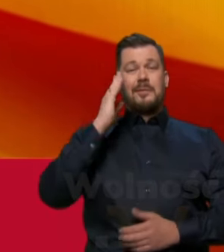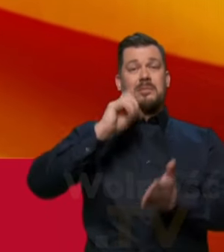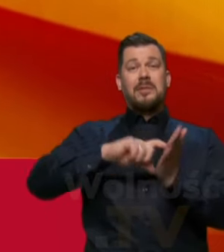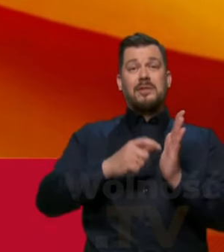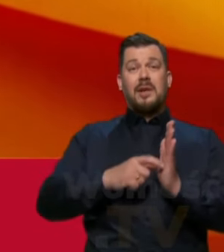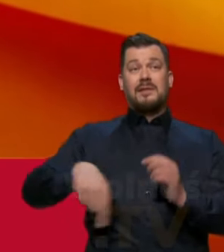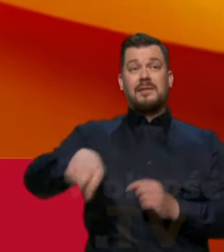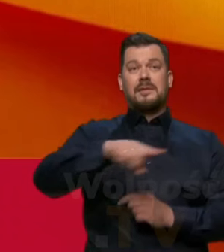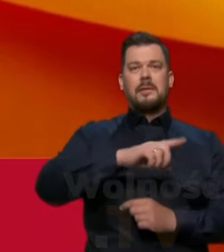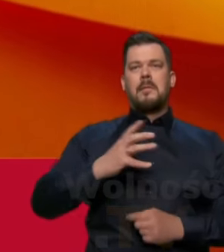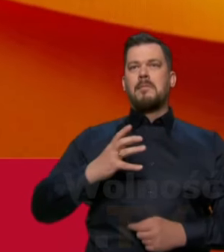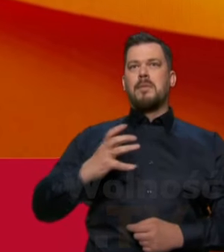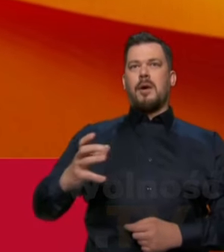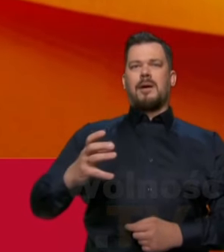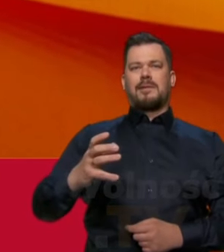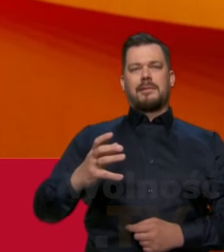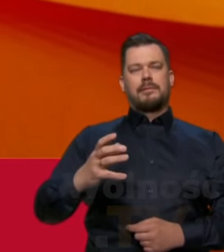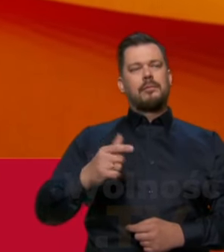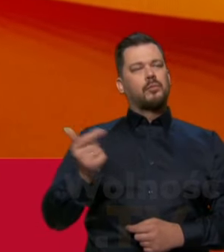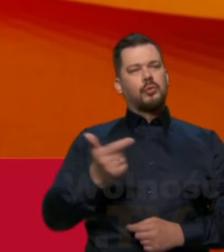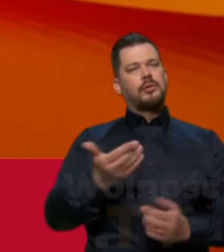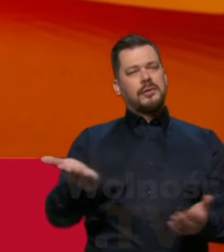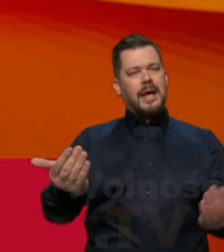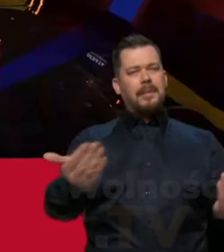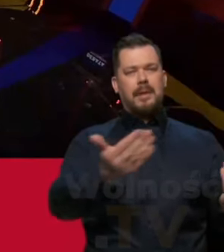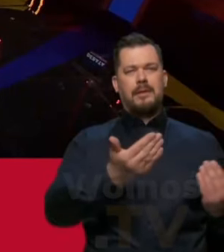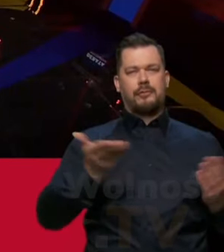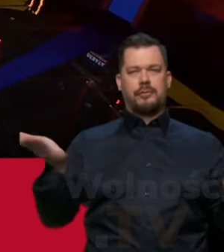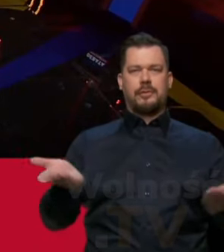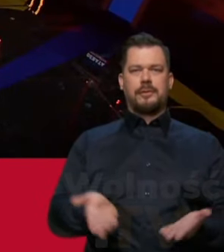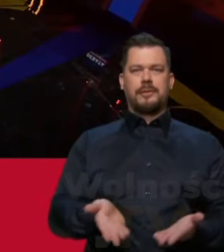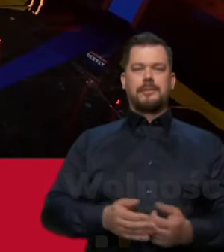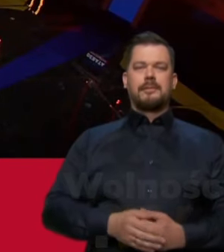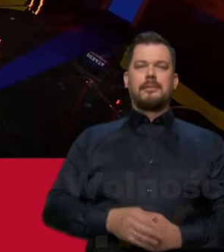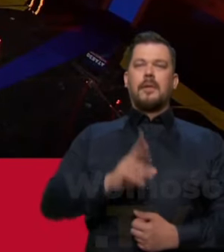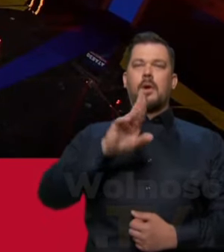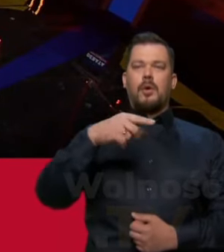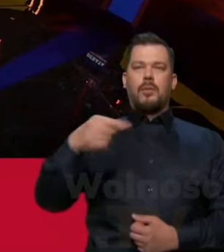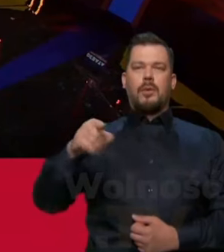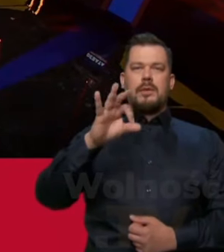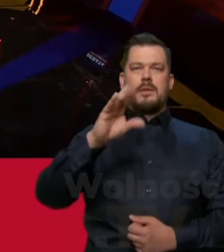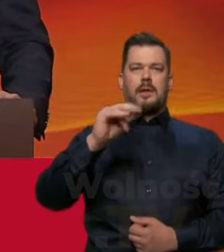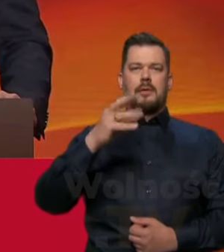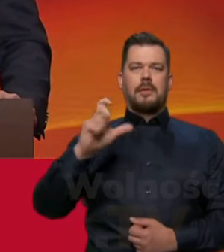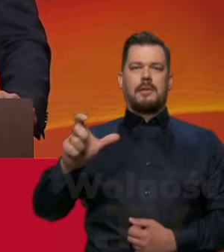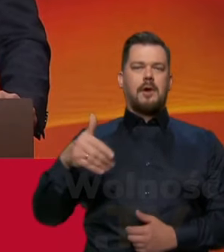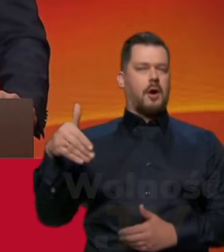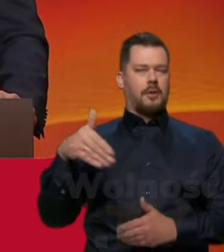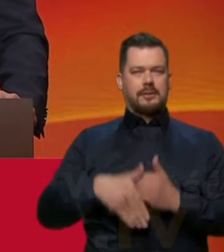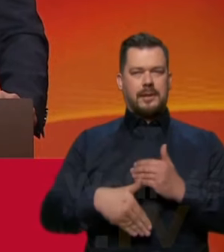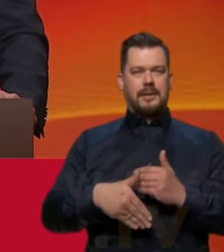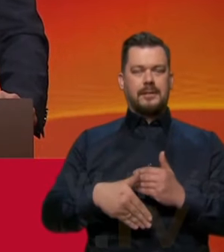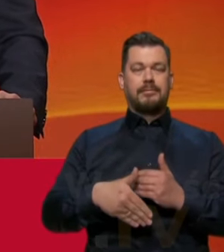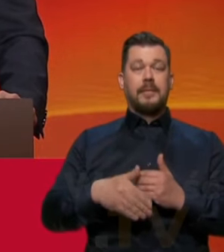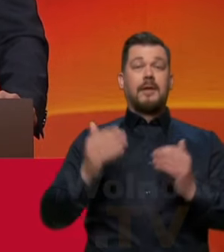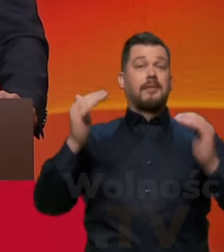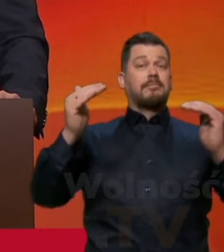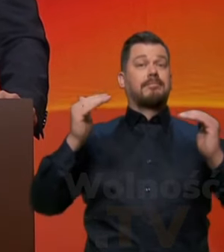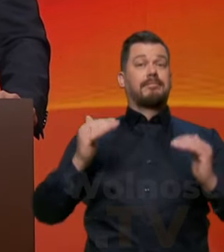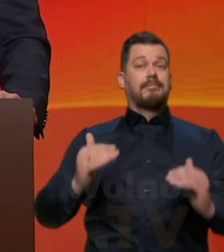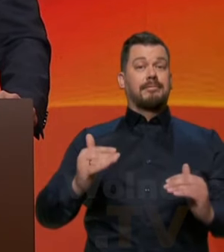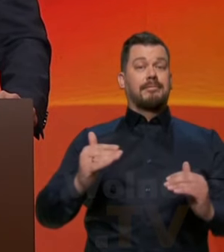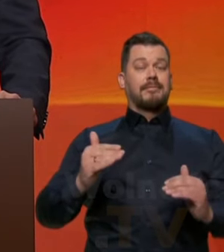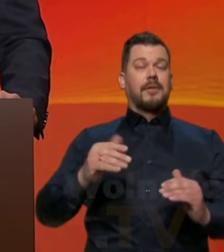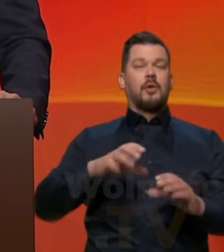mieszkańcy to bogactwo i trzeba ich przyciągać. Pan Romuald Starosielec odpowiadał jako ostatni. Przechodzimy tym samym do